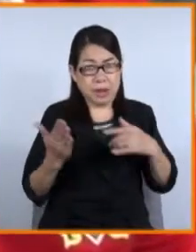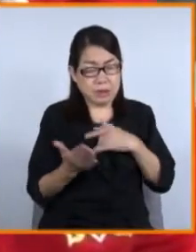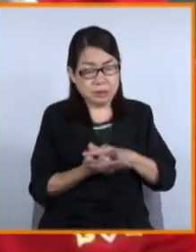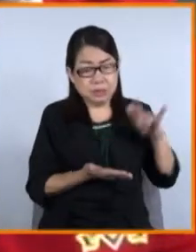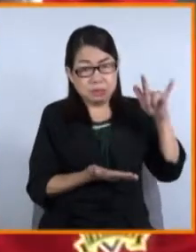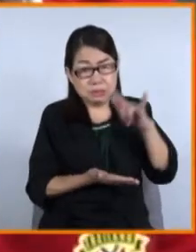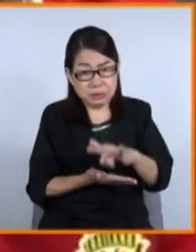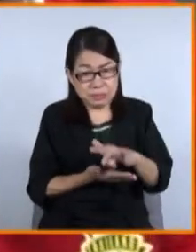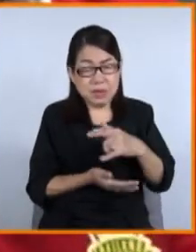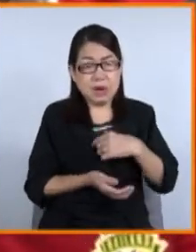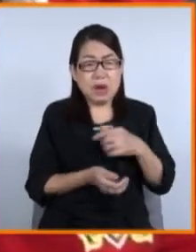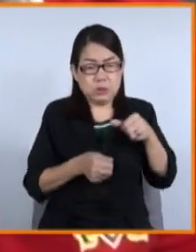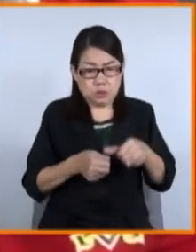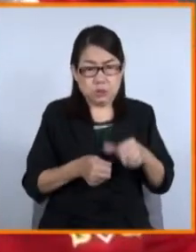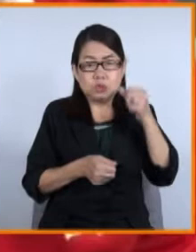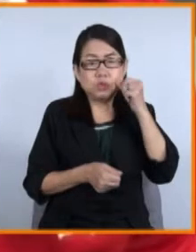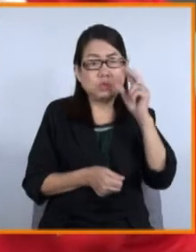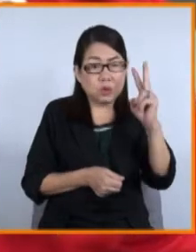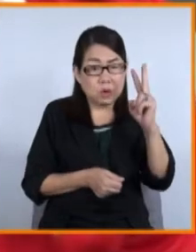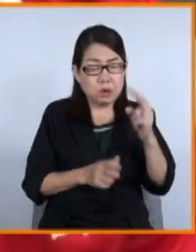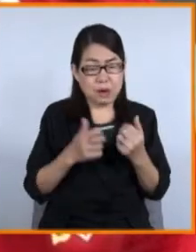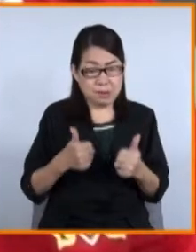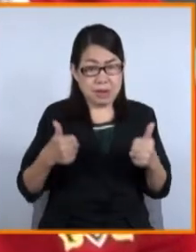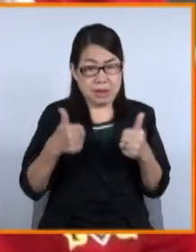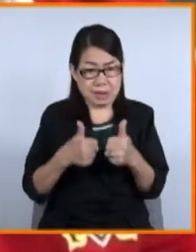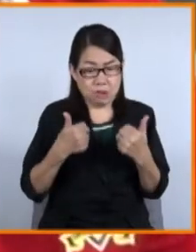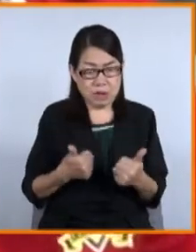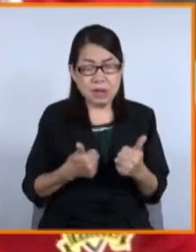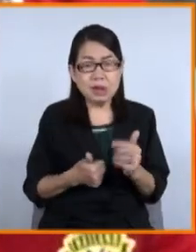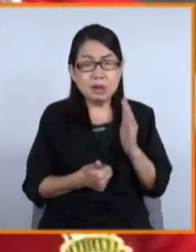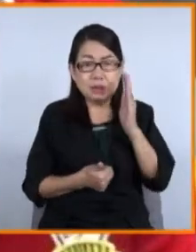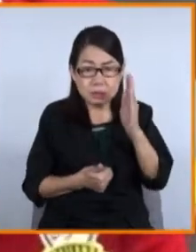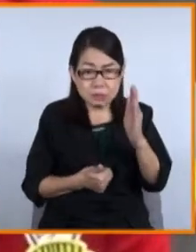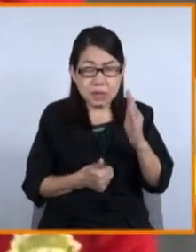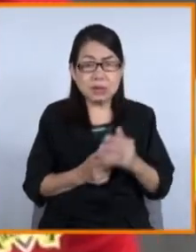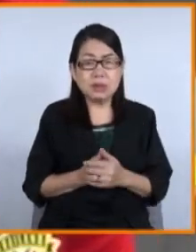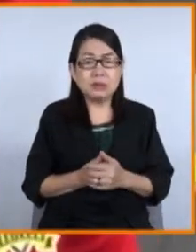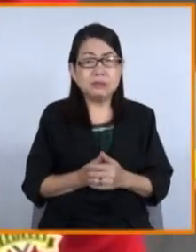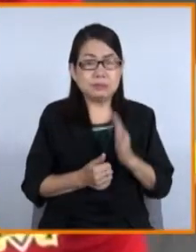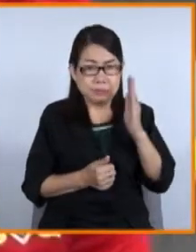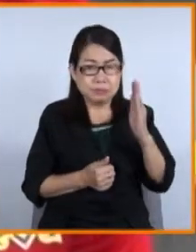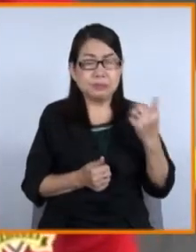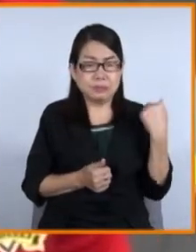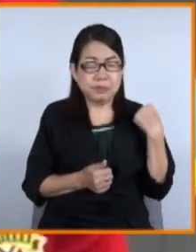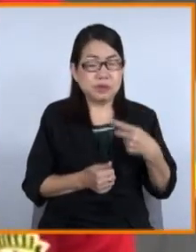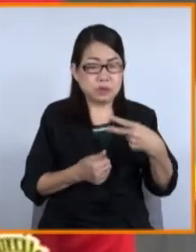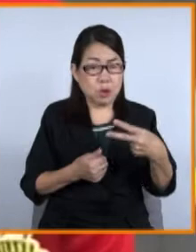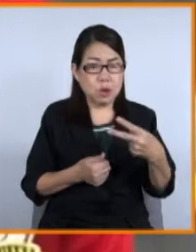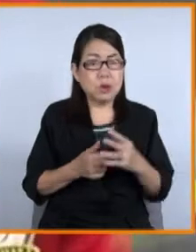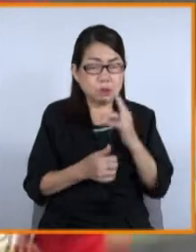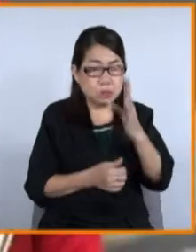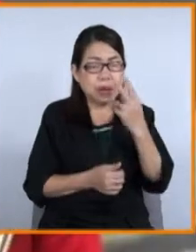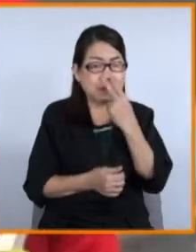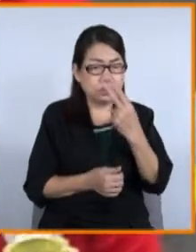ชียร์ทีมไทยได้2วันนะครับ ครับ ก็คือแมตช์นี้กับแมตช ์คิ ม า อ ีฟ มี10 20กับคิวบาที่เราจะได้ดู